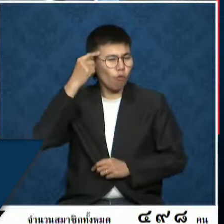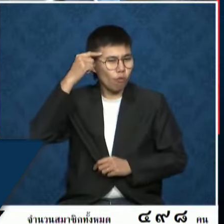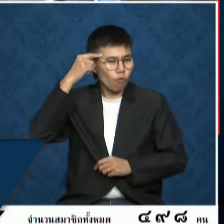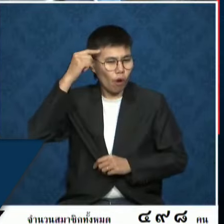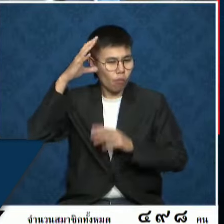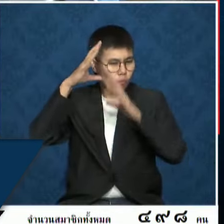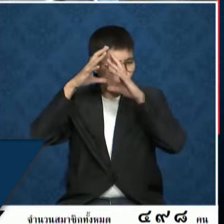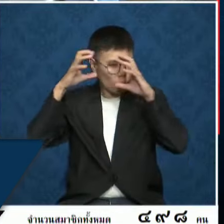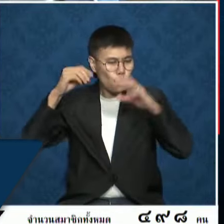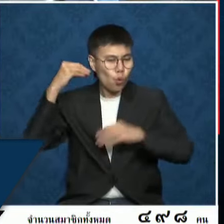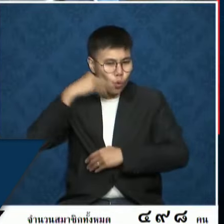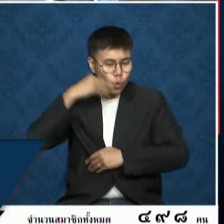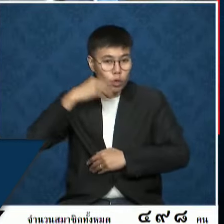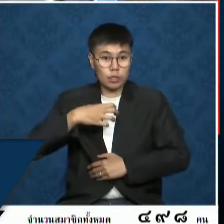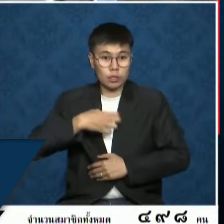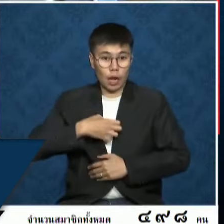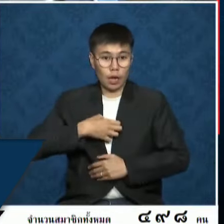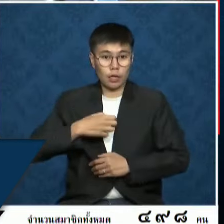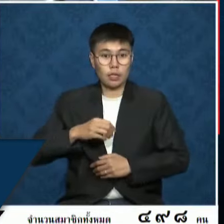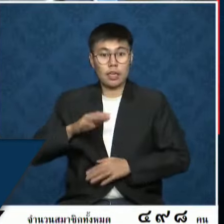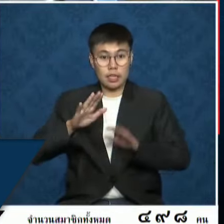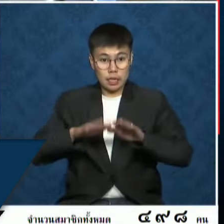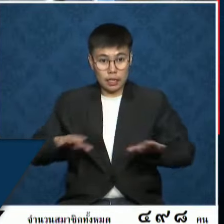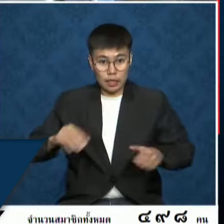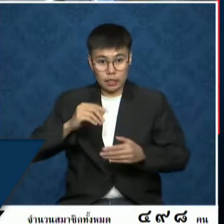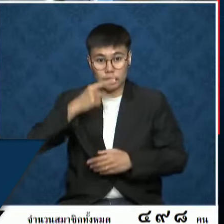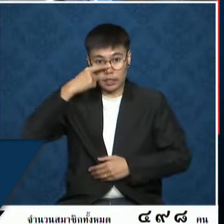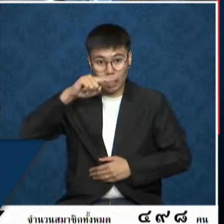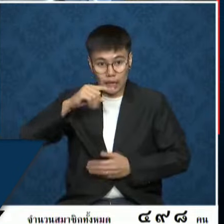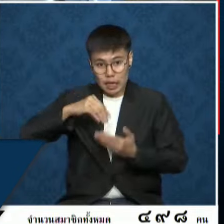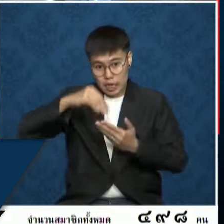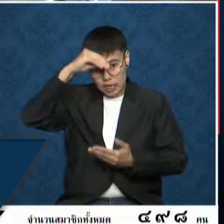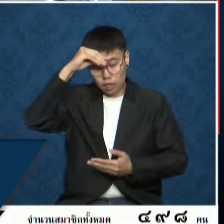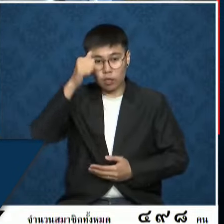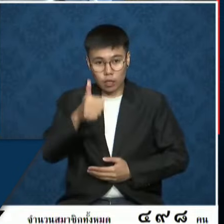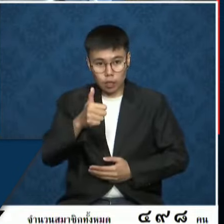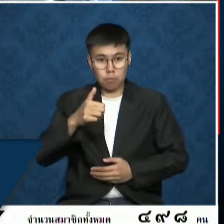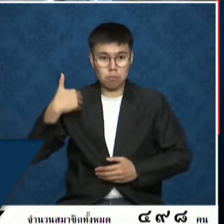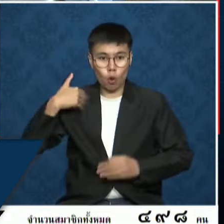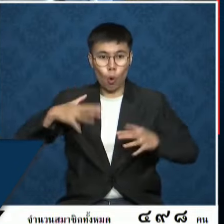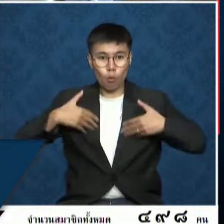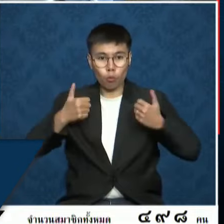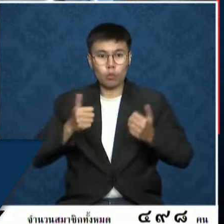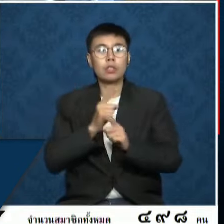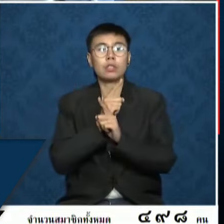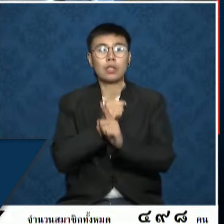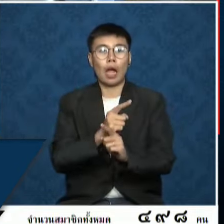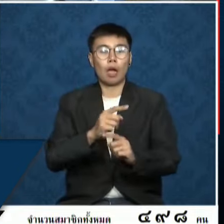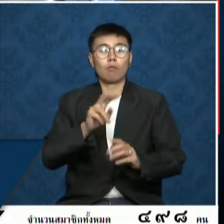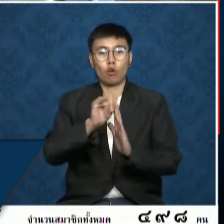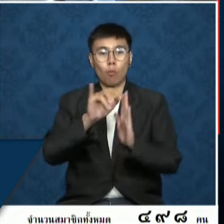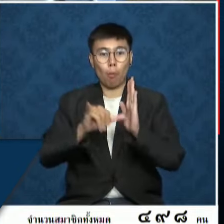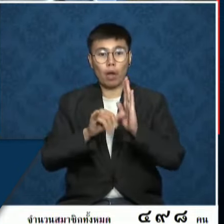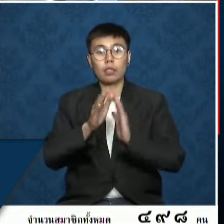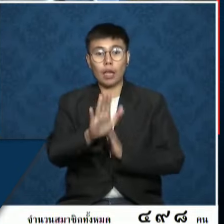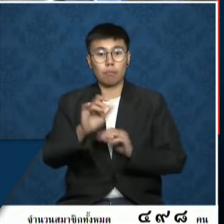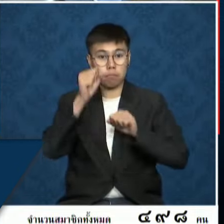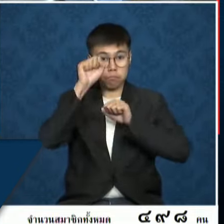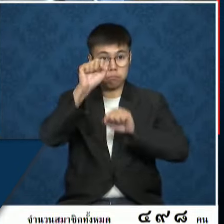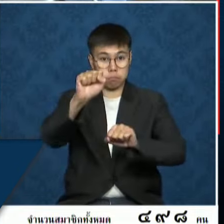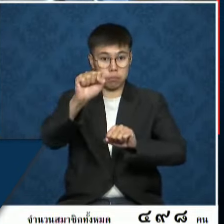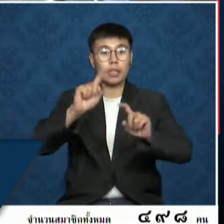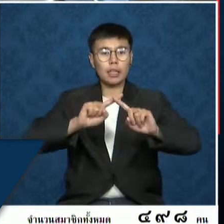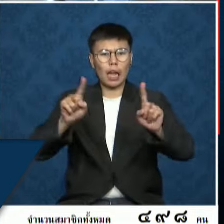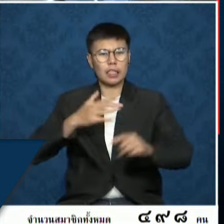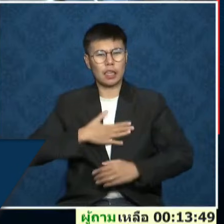านว่าอยากให้เด็กไทยเรียนดีมีความสุขตามนโยบายที่ท่านประกาศแ